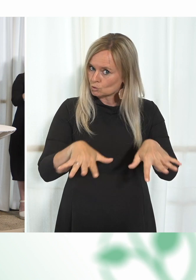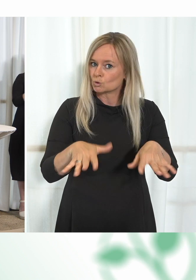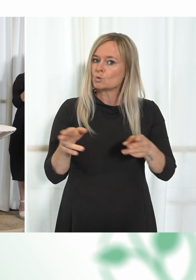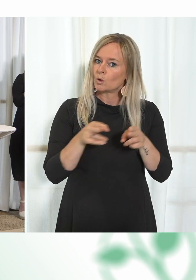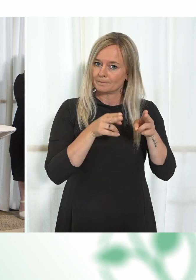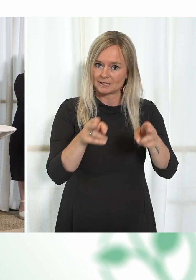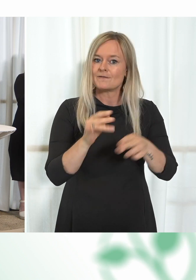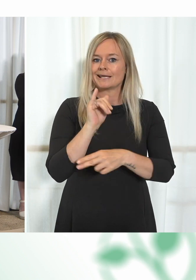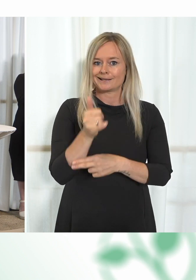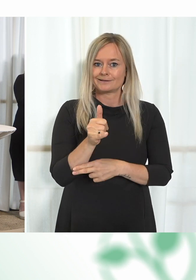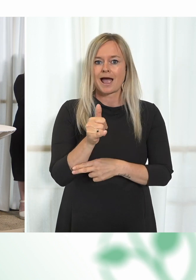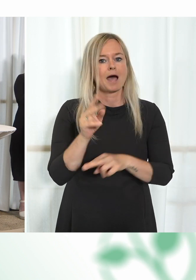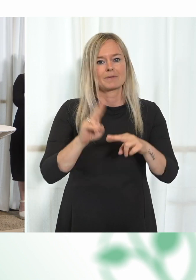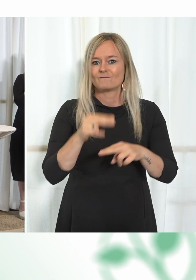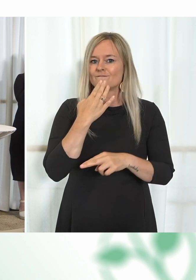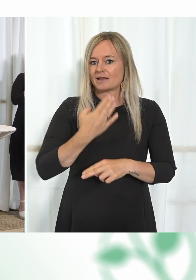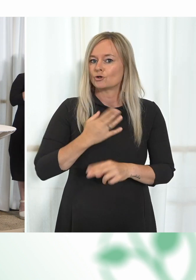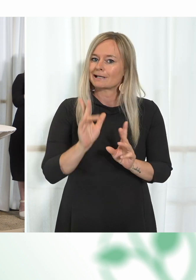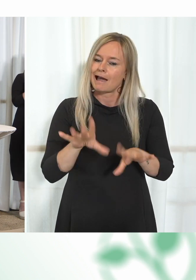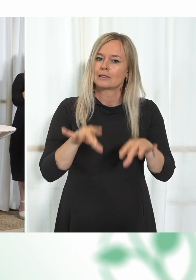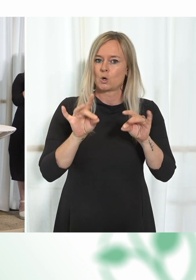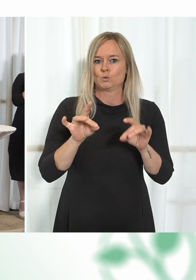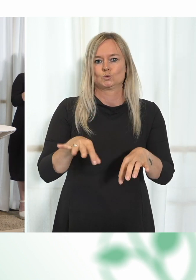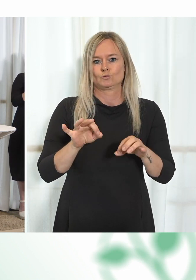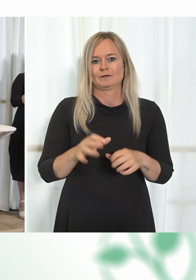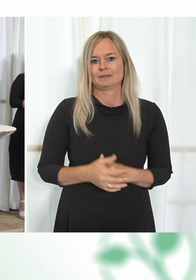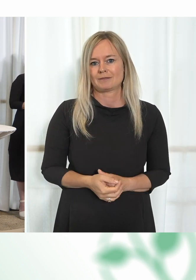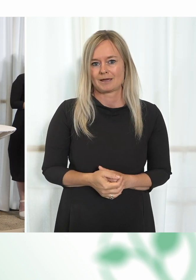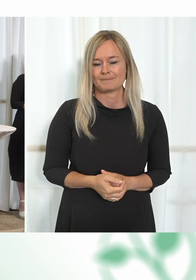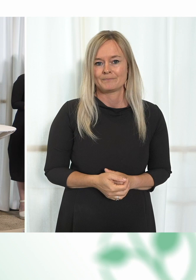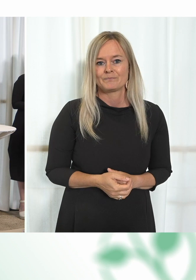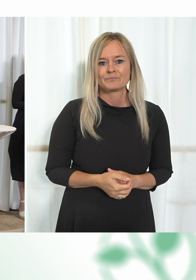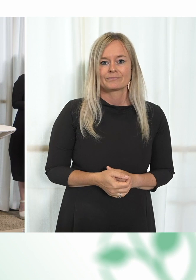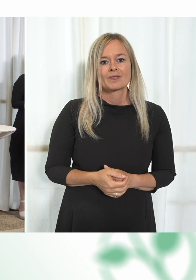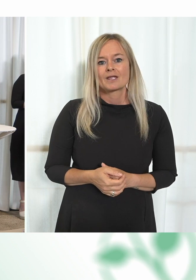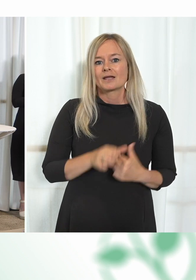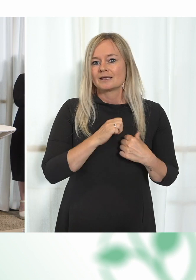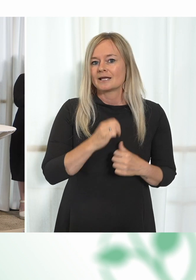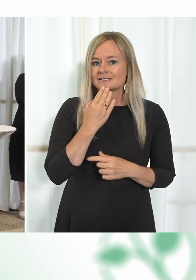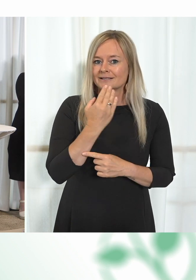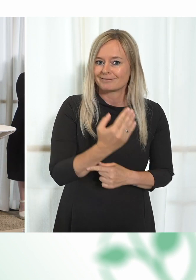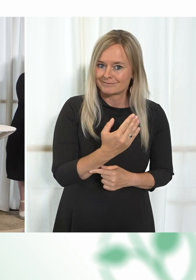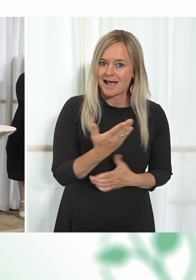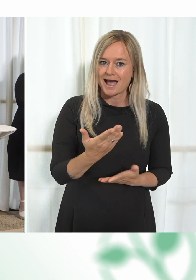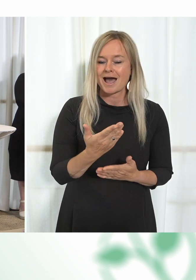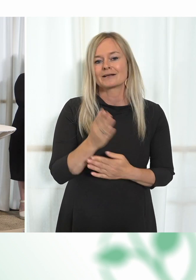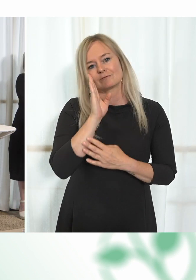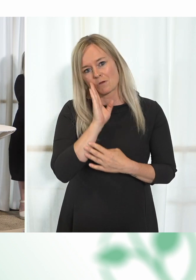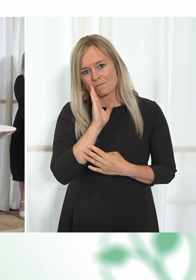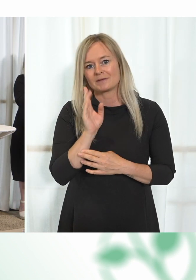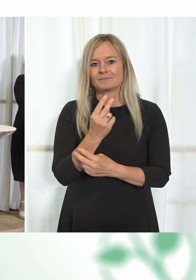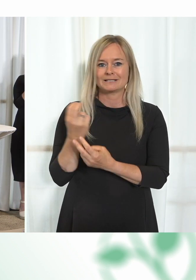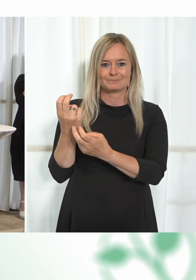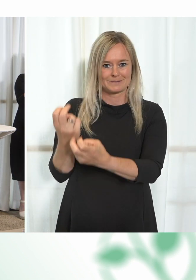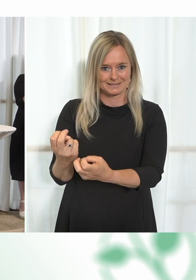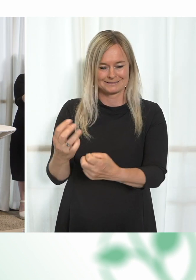Wenn man möchte, dann findet man Lösungen. Herzlichen Dank, Nicole Steger und Christian Schwendinger. Ich darf Sie auch bitten, wieder Platz zu nehmen, natürlich